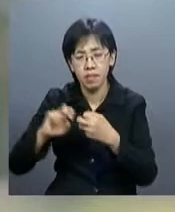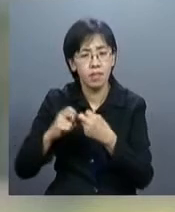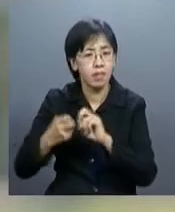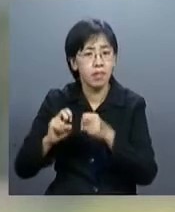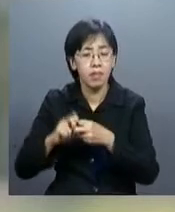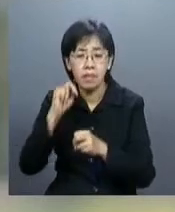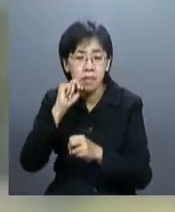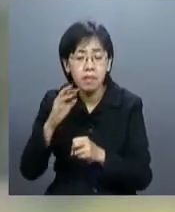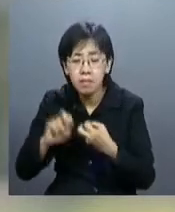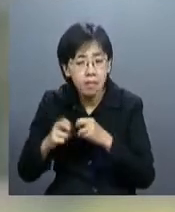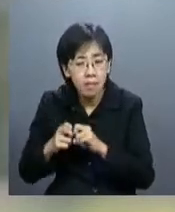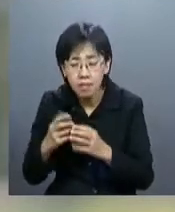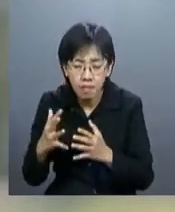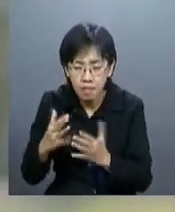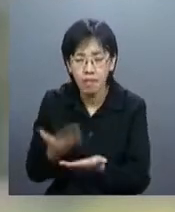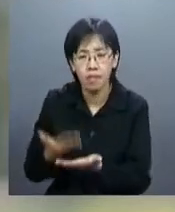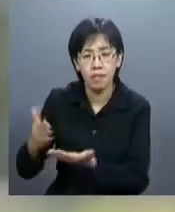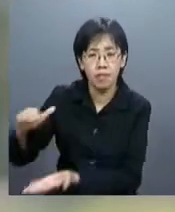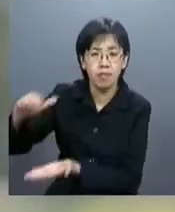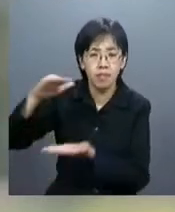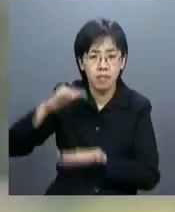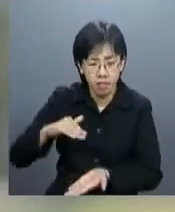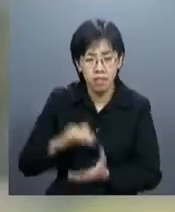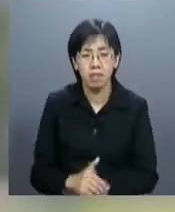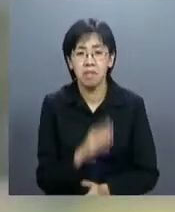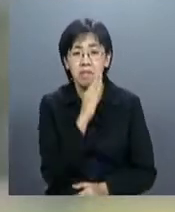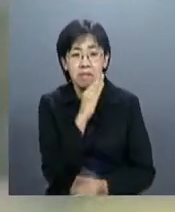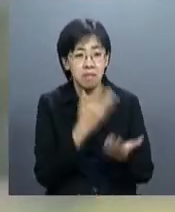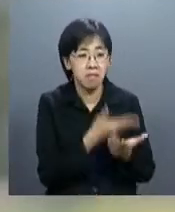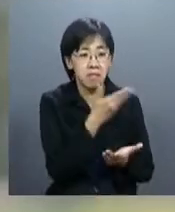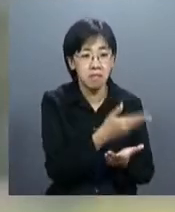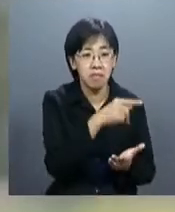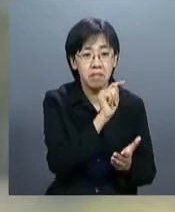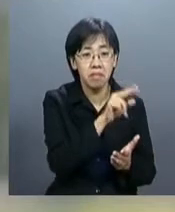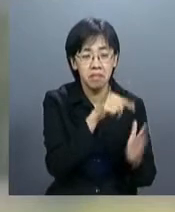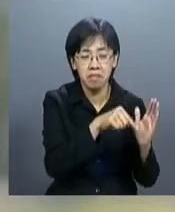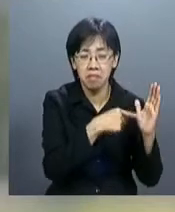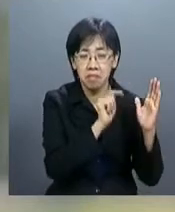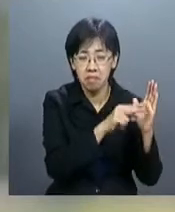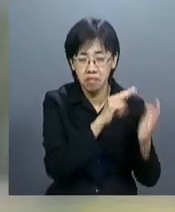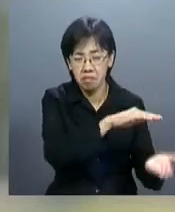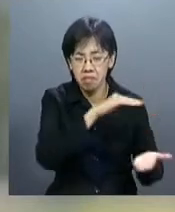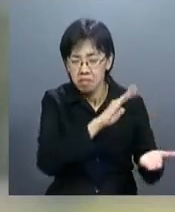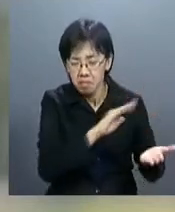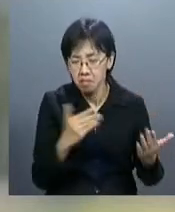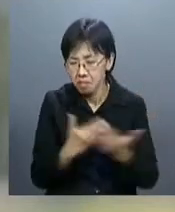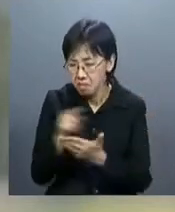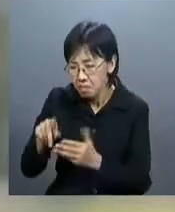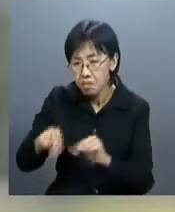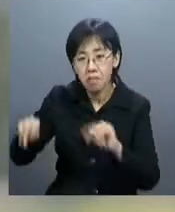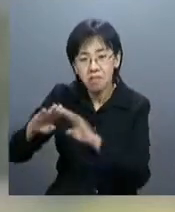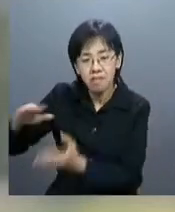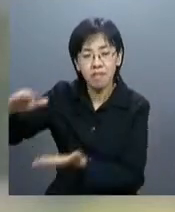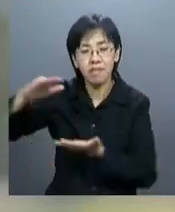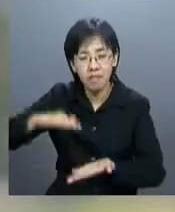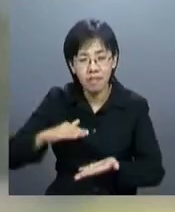ทบจากภัยแล้งมากนักนะคะมาแทนสัดส่วนดอกไม้จากสวนที่จังหวัดปทุมธานีคือหนึ่งในวิธีการแก้ไขและก็รับมือกับส